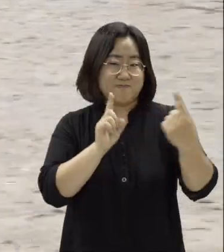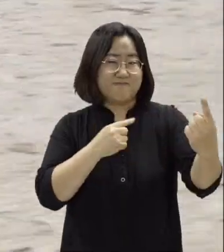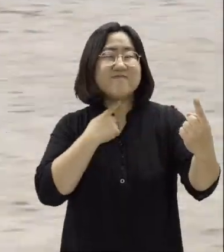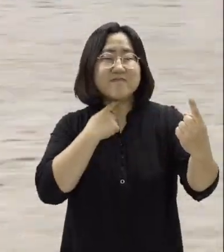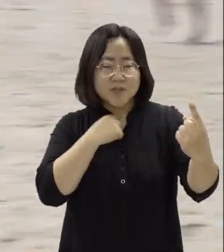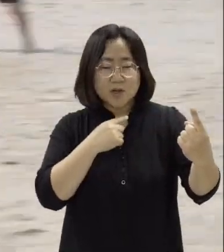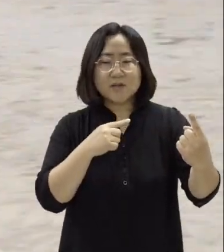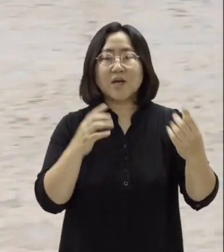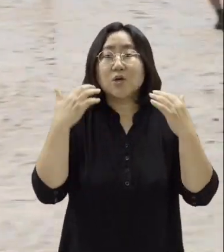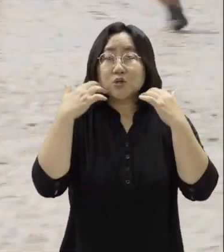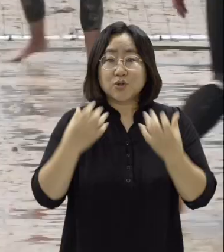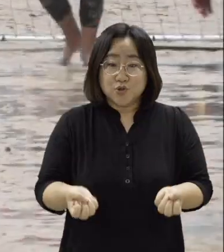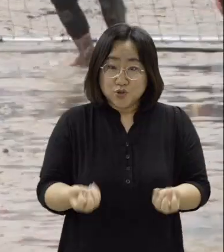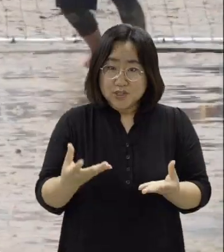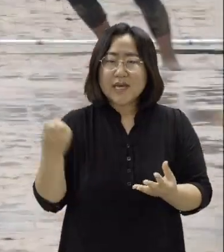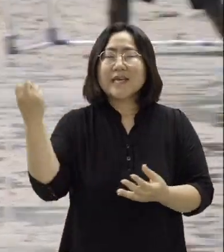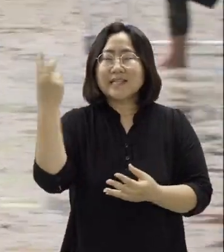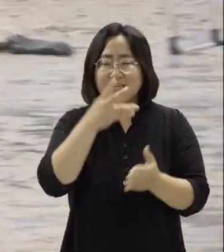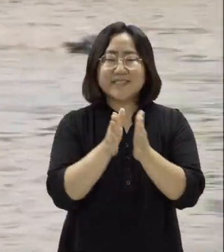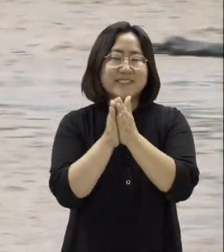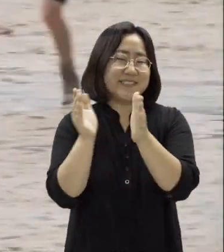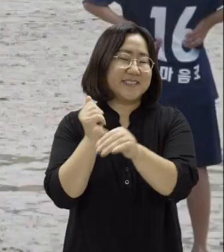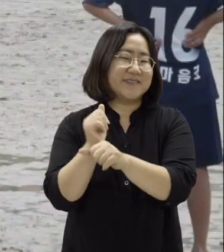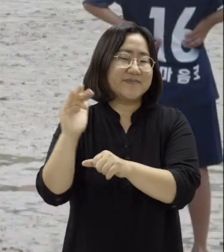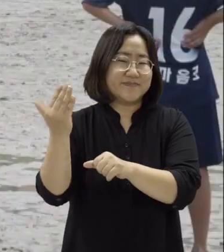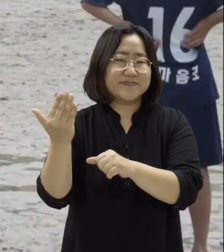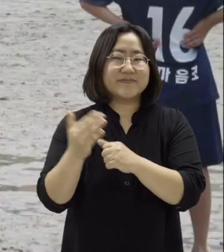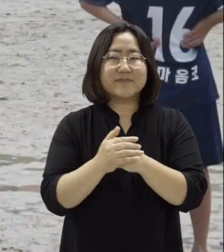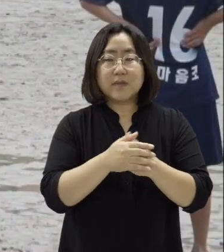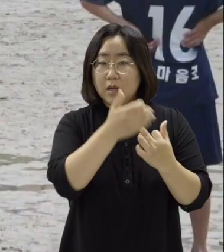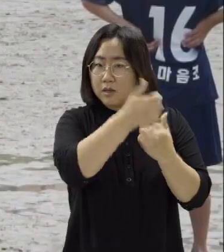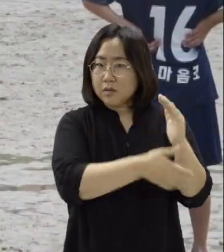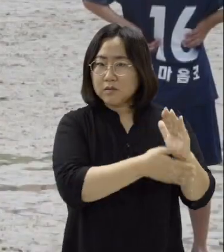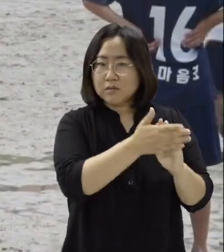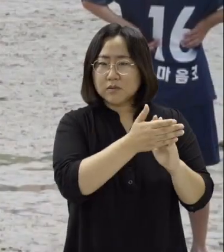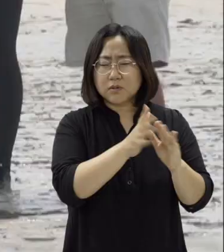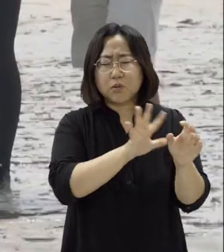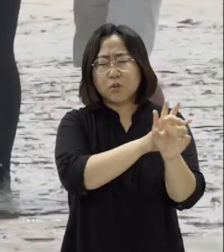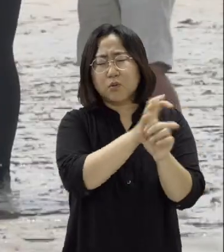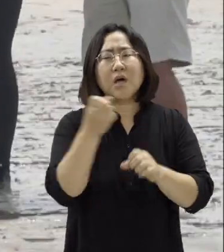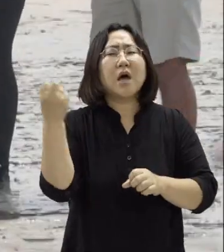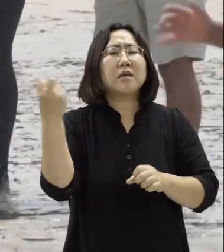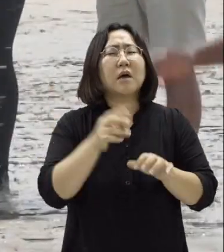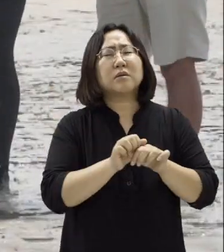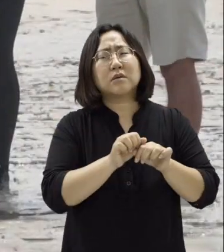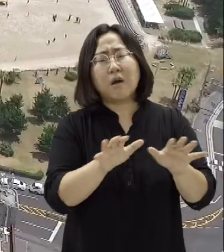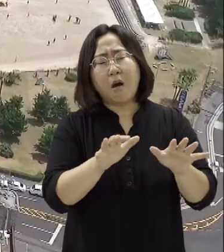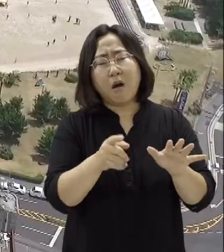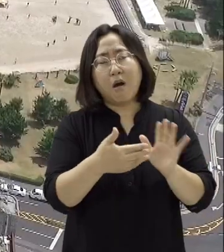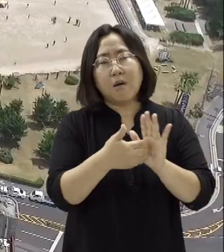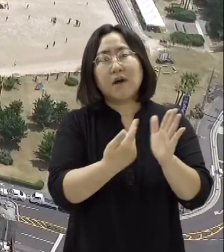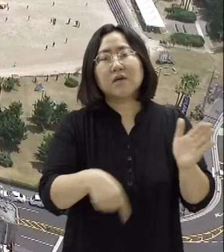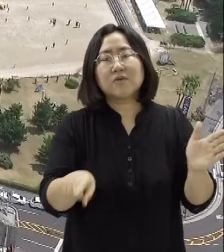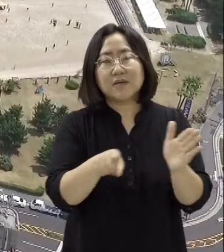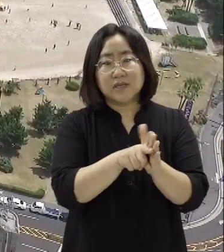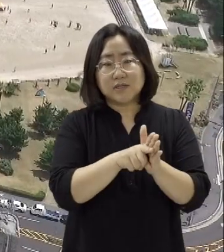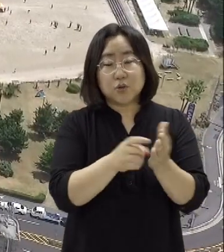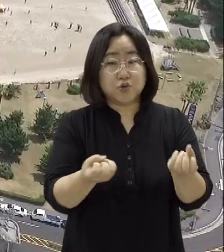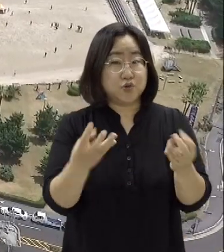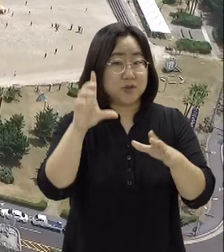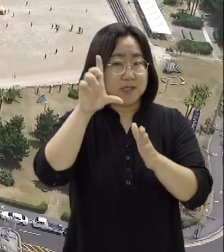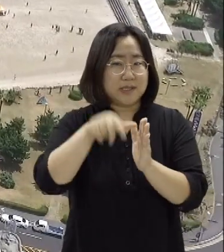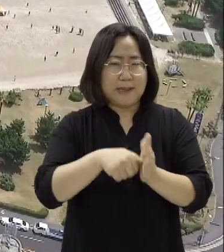여름축제가 줄줄이 열릴 예정인데요. 서귀포시는 코로나19 재유행에 대비해 축제 기간,